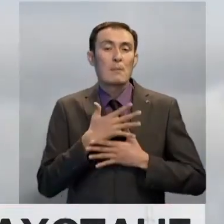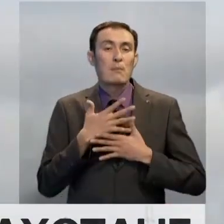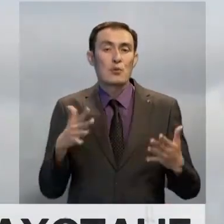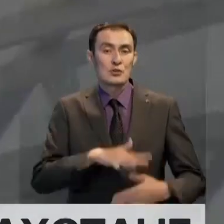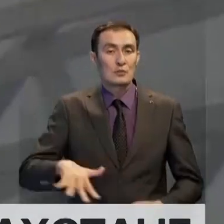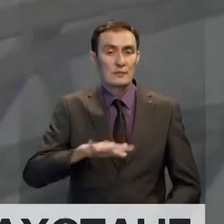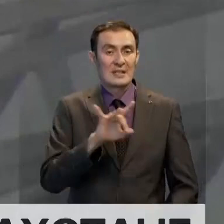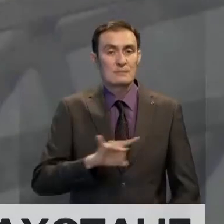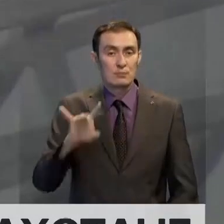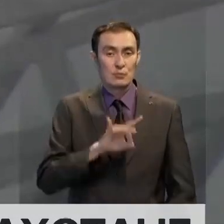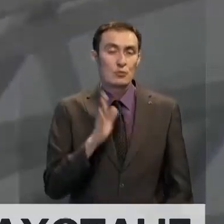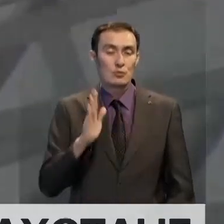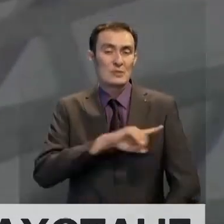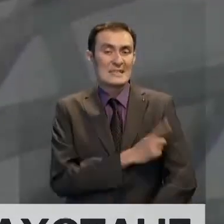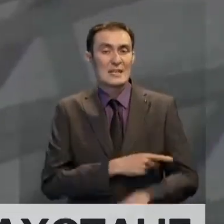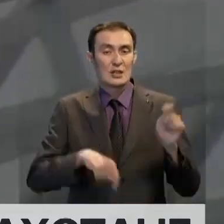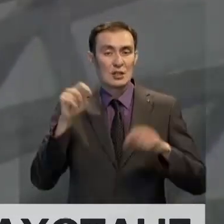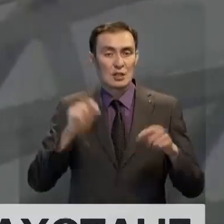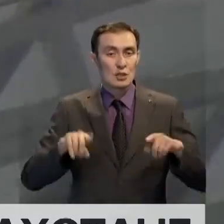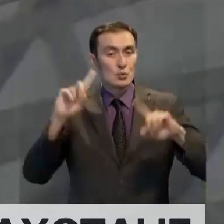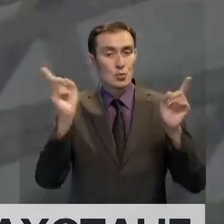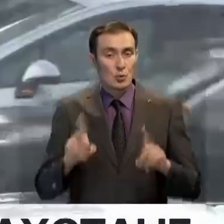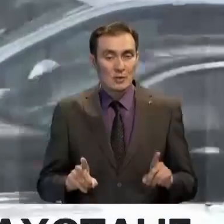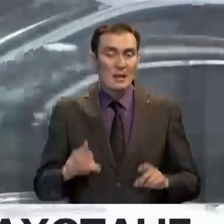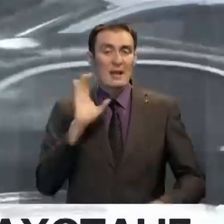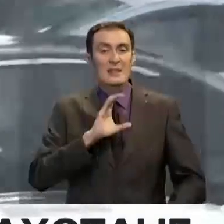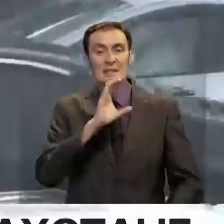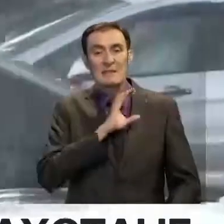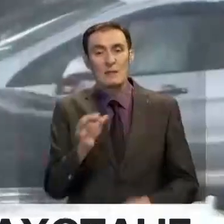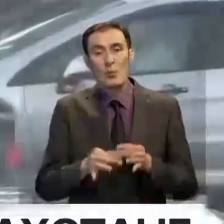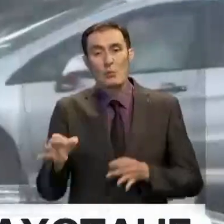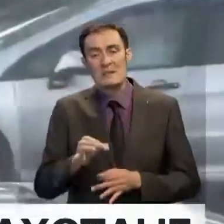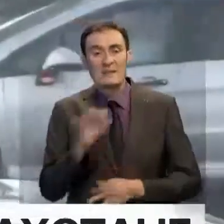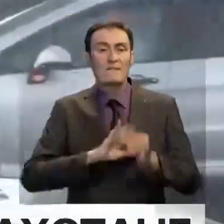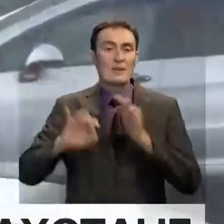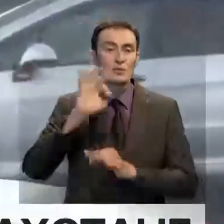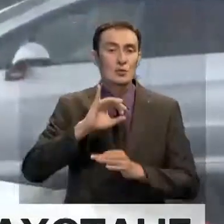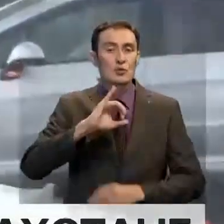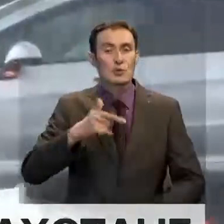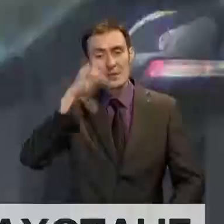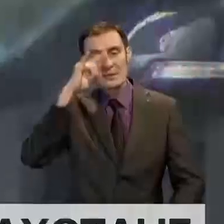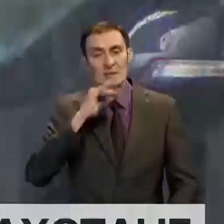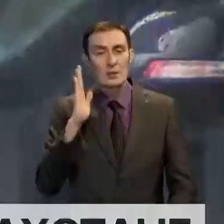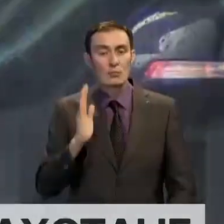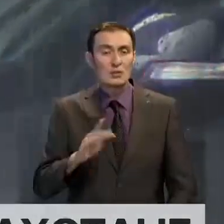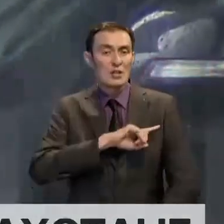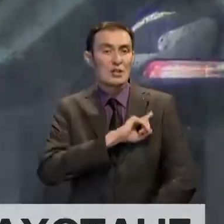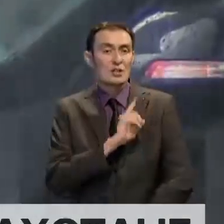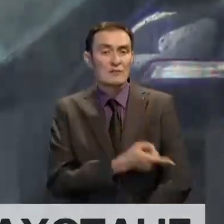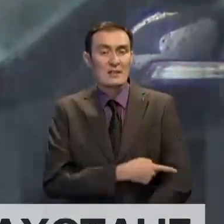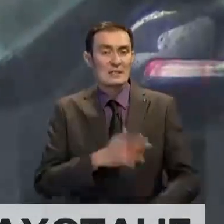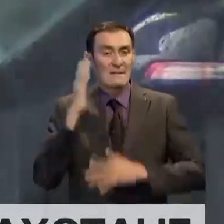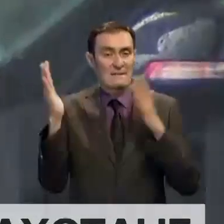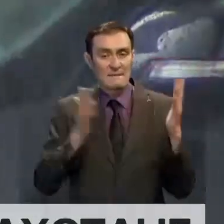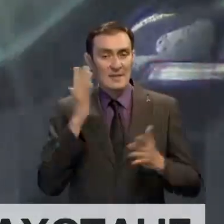большей части республики. В регионах пройдут сильные дожди с грозами. На севере, востоке и юге страны ожидаются град,